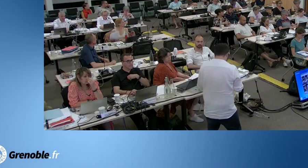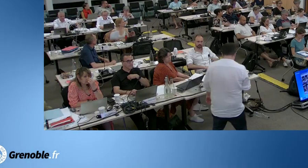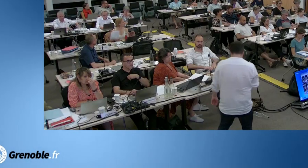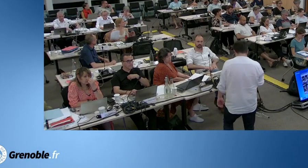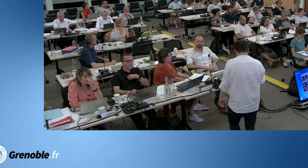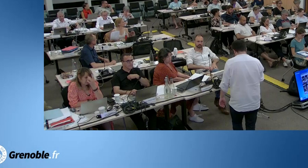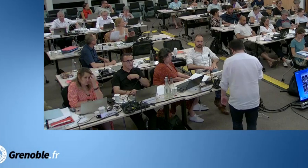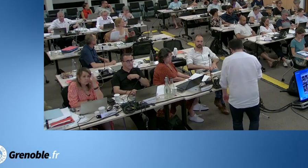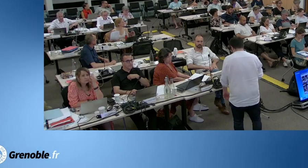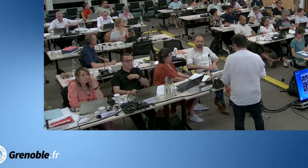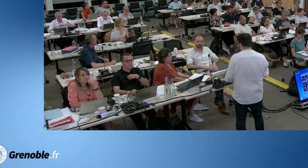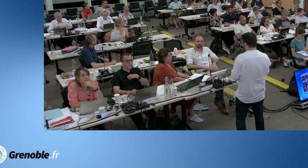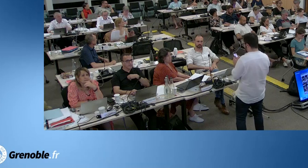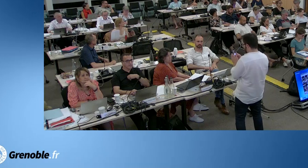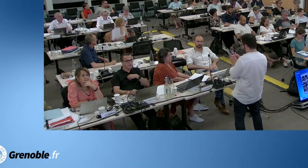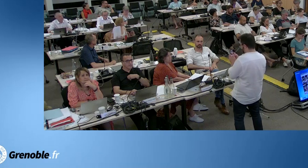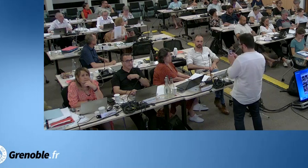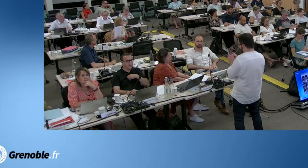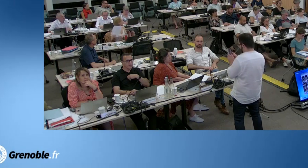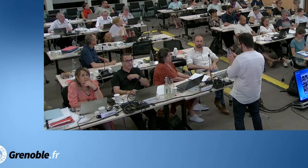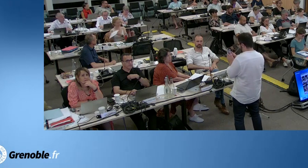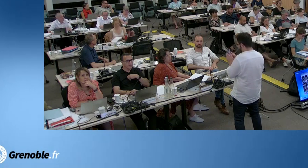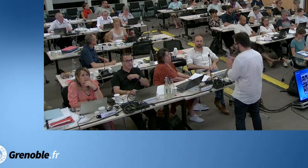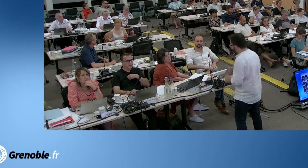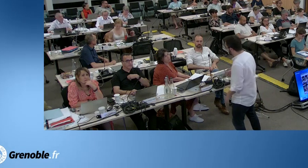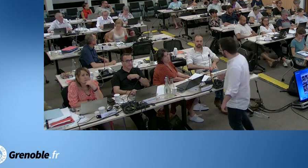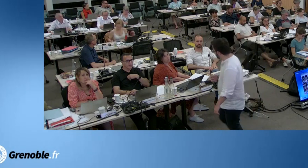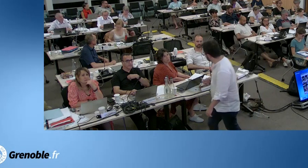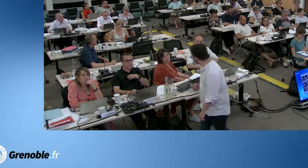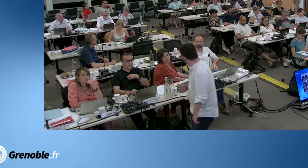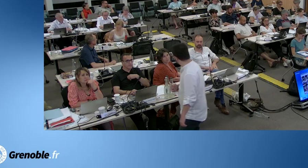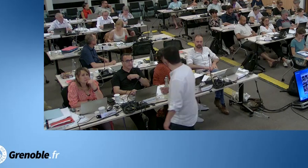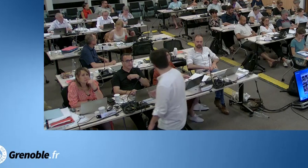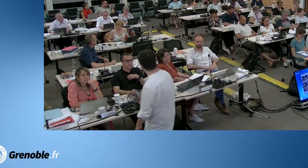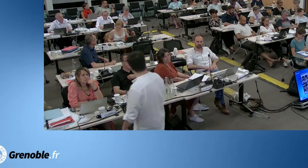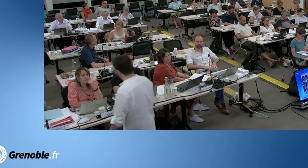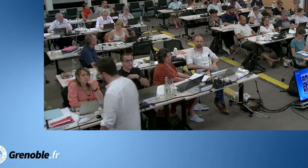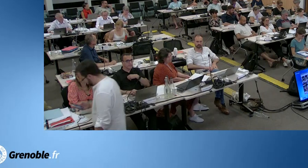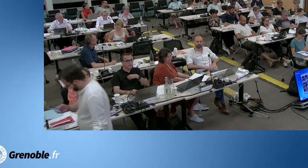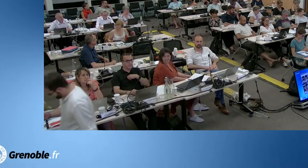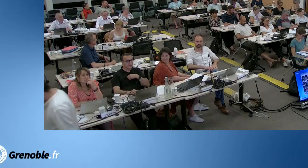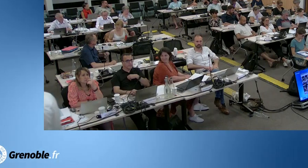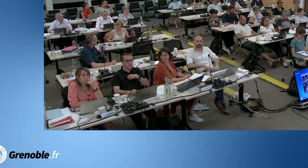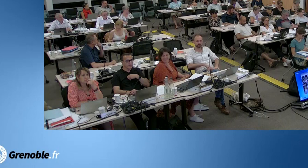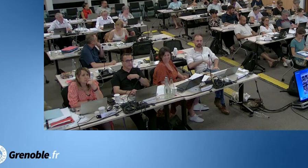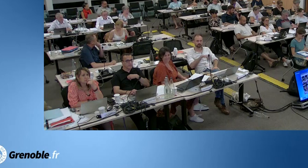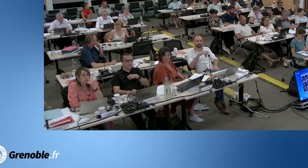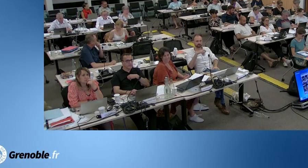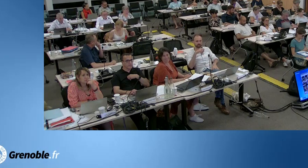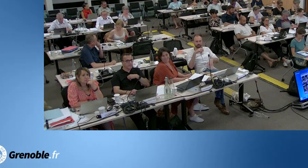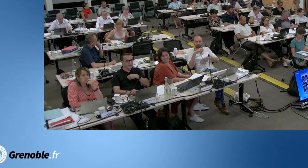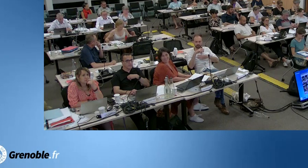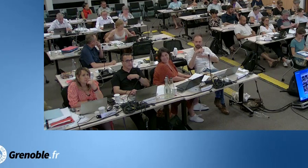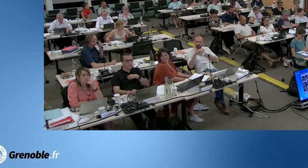donc demain le 27 juin nous commémorons hélas les 50 ans de cette dictature